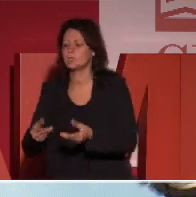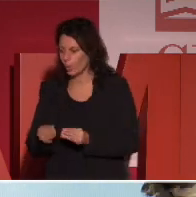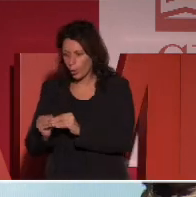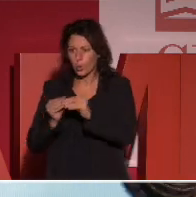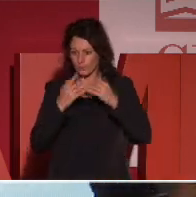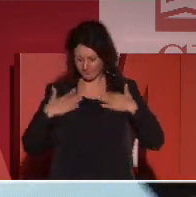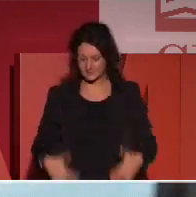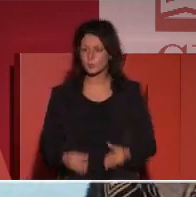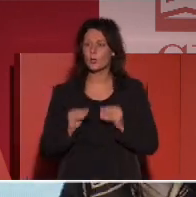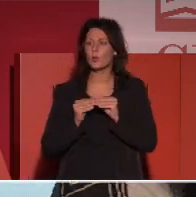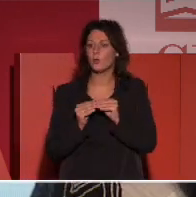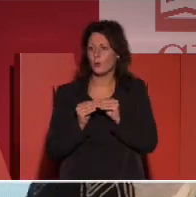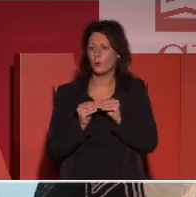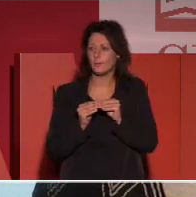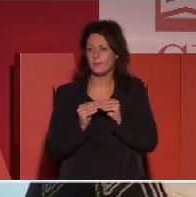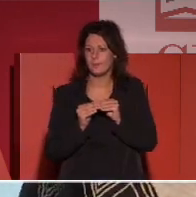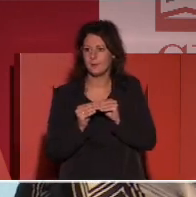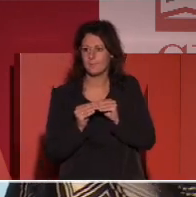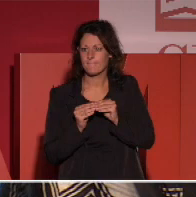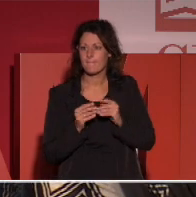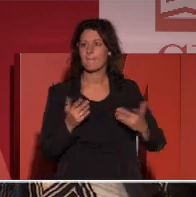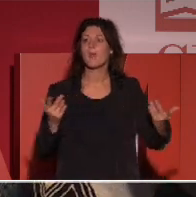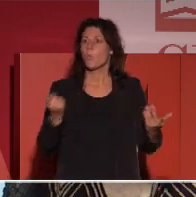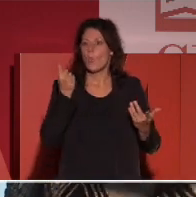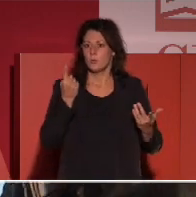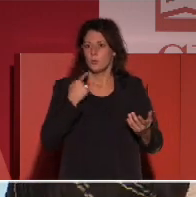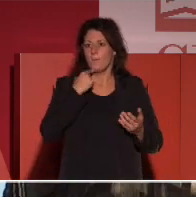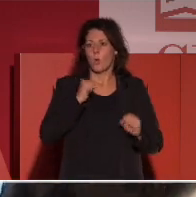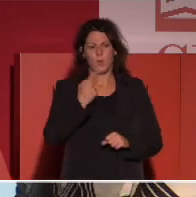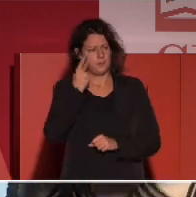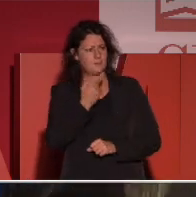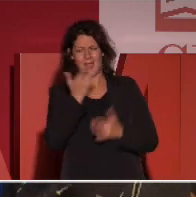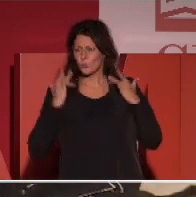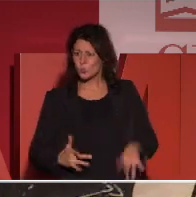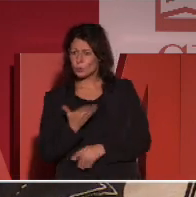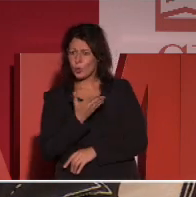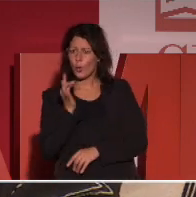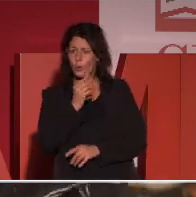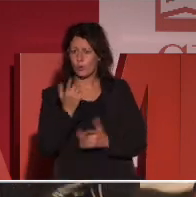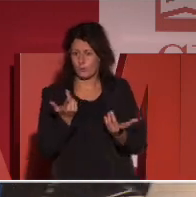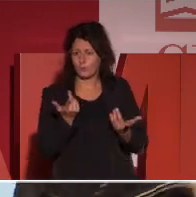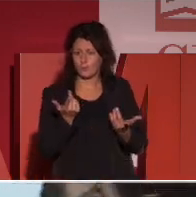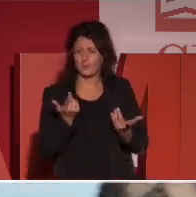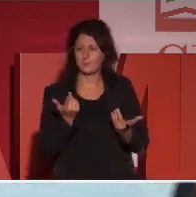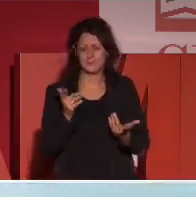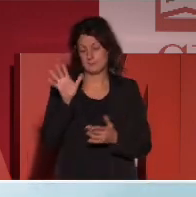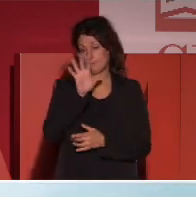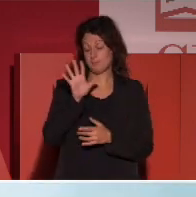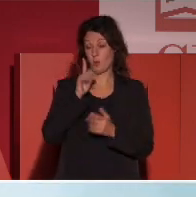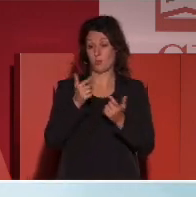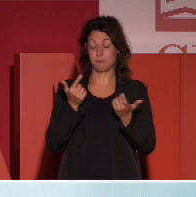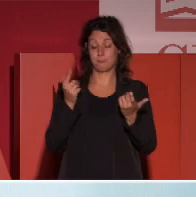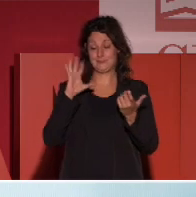vorrà un bambino che dice il re nudo o anche quello lì è nudo ecco a me sembra che questa totale scollatura tra il mondo